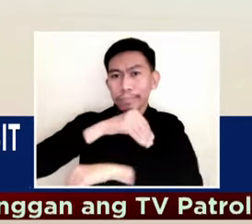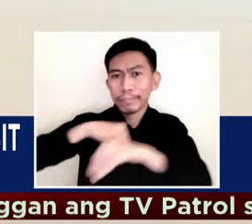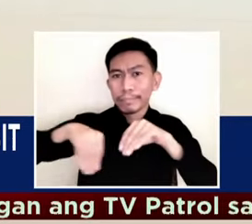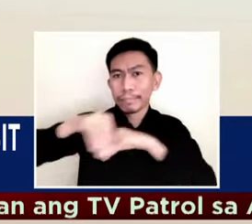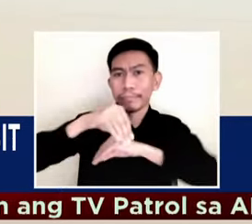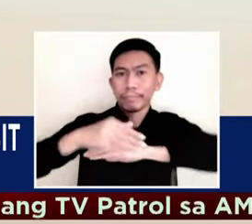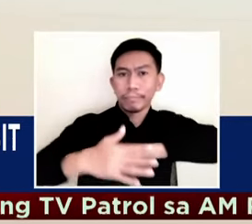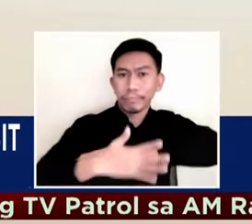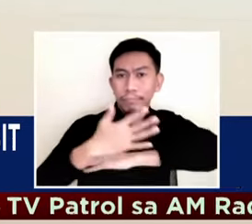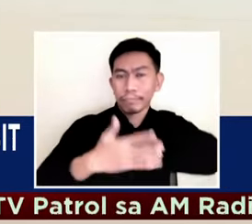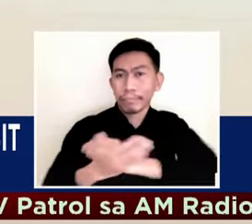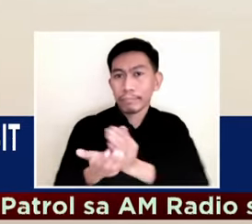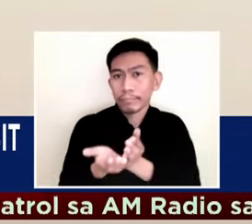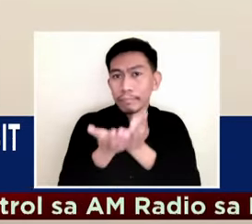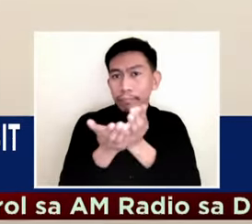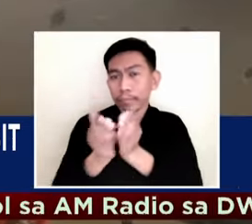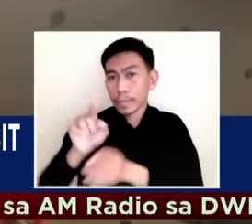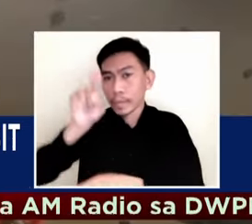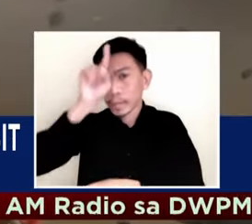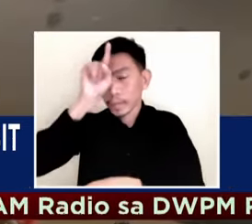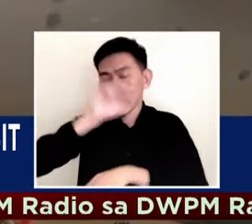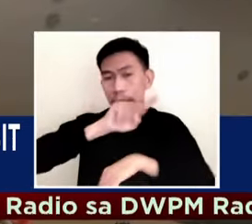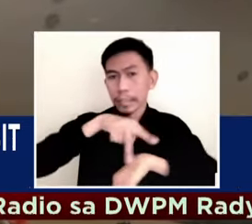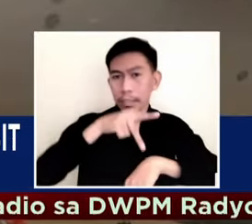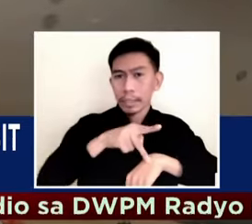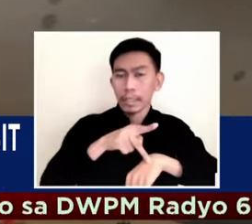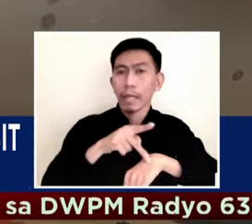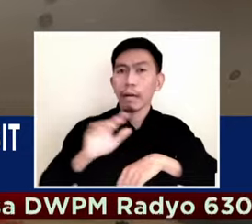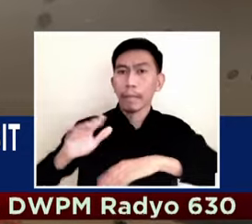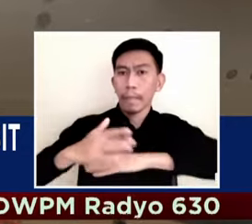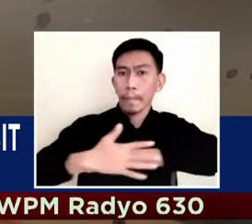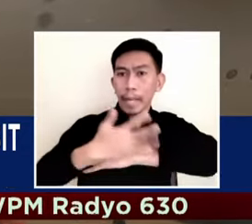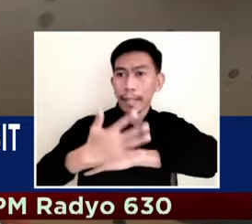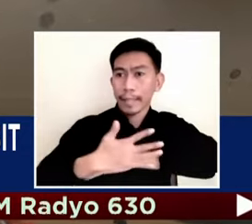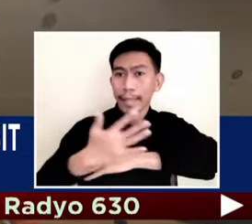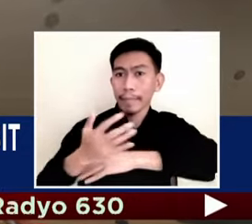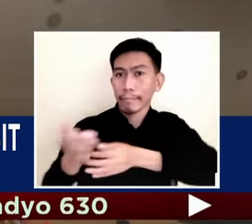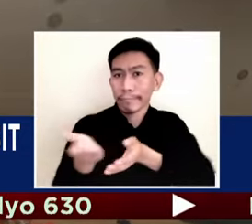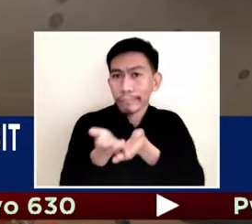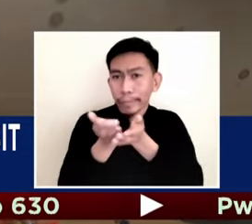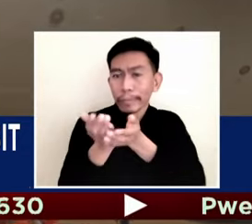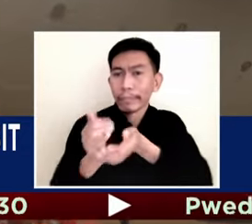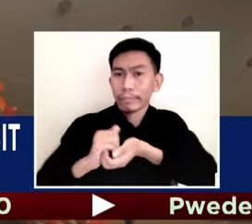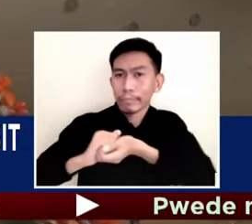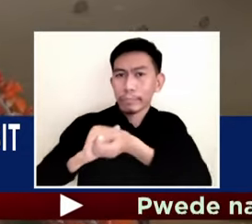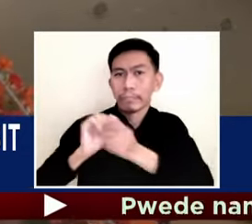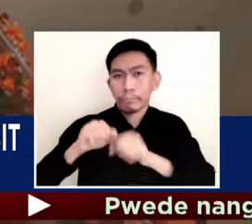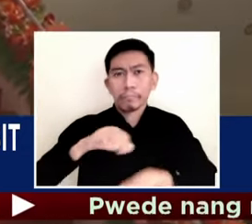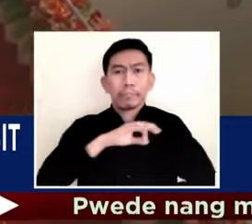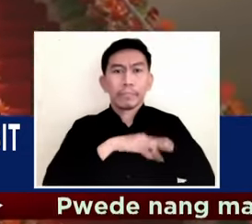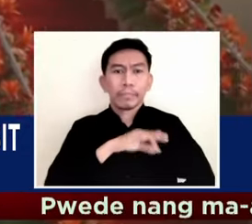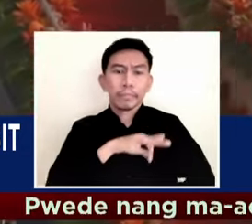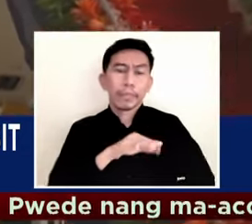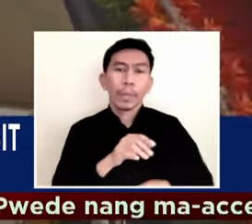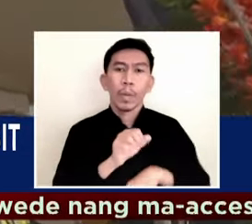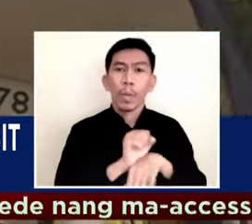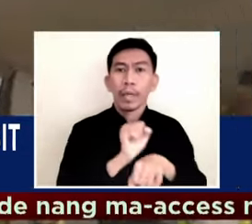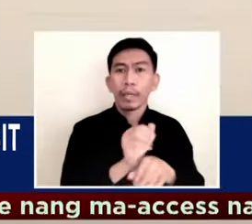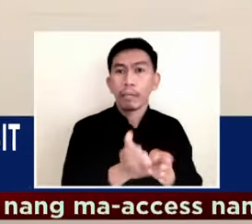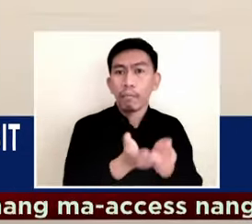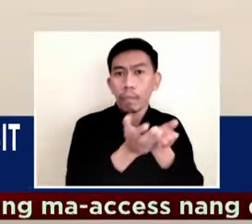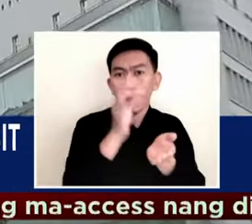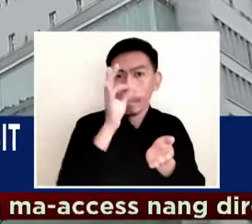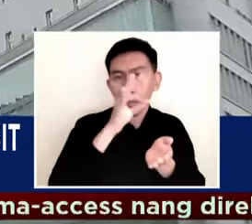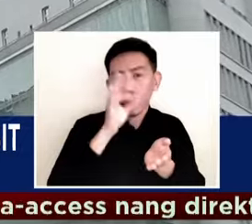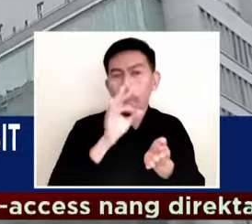Germany. Inaasahang makikinabang dito sa maritime cooperation ang Filipino seafarers at ang shipping industry ng Pilipinas.